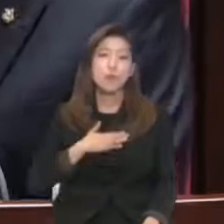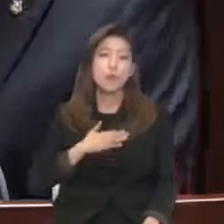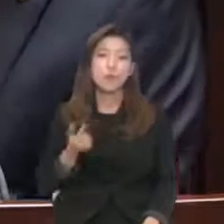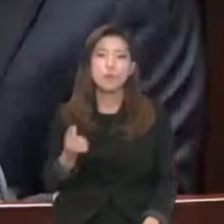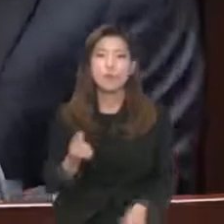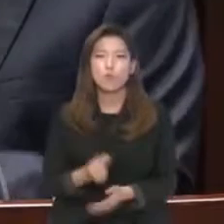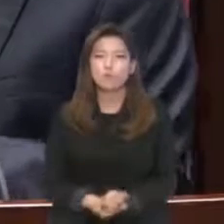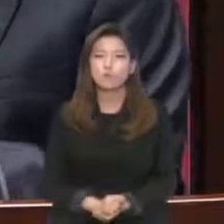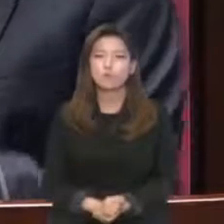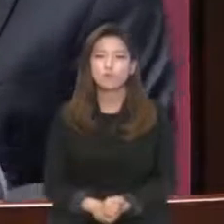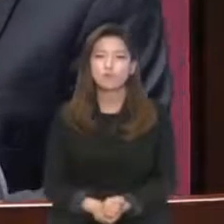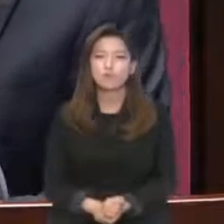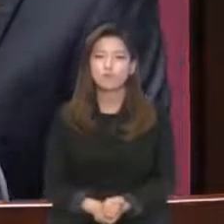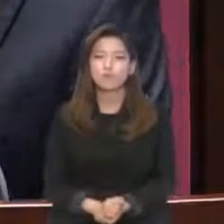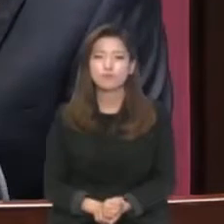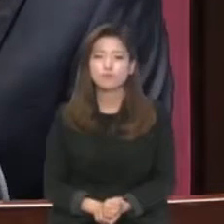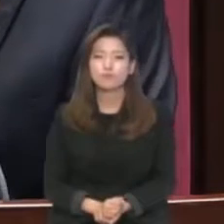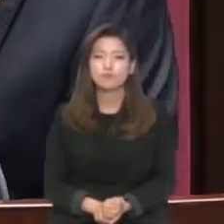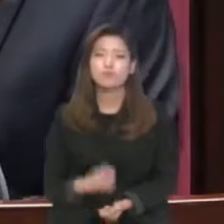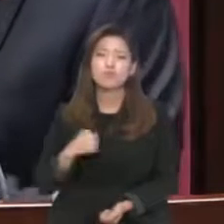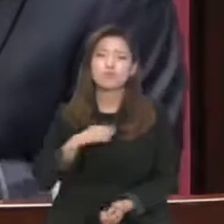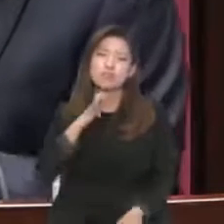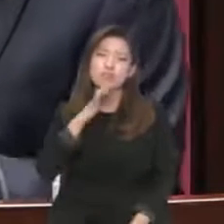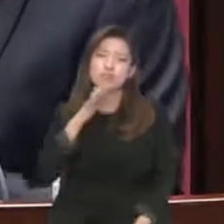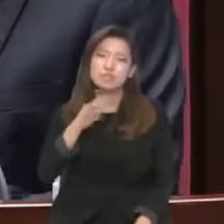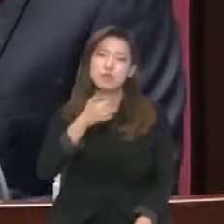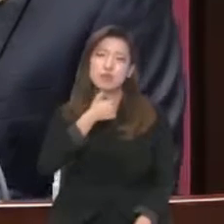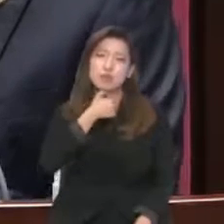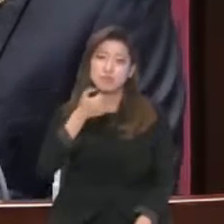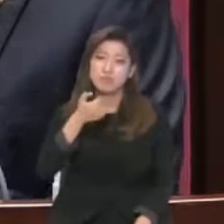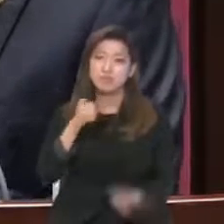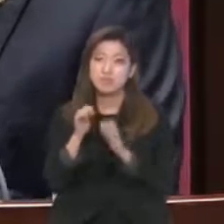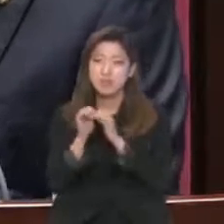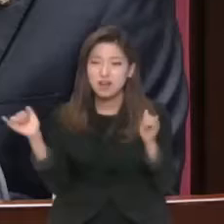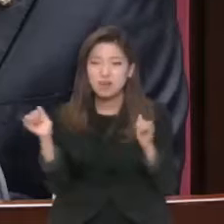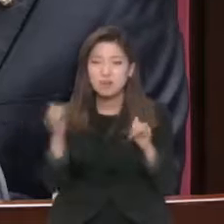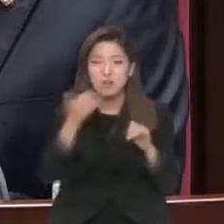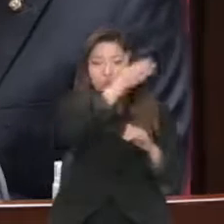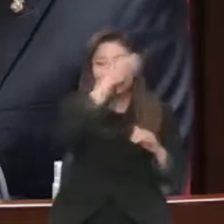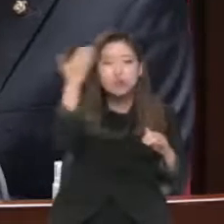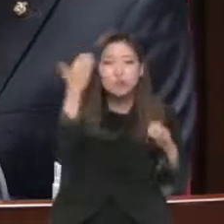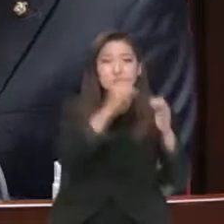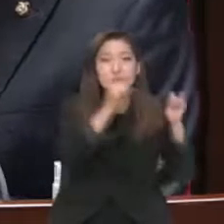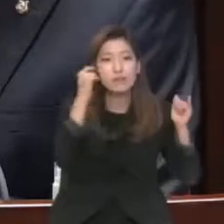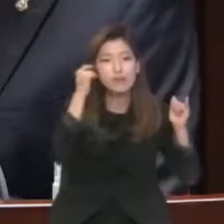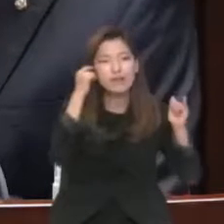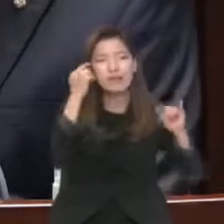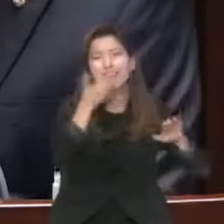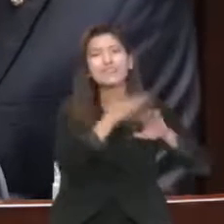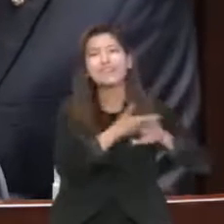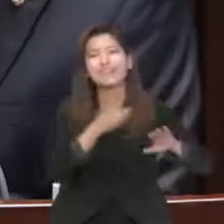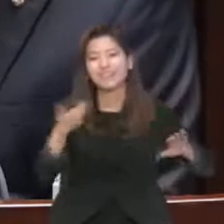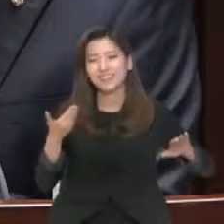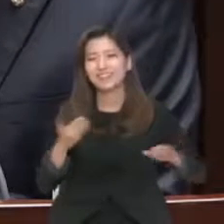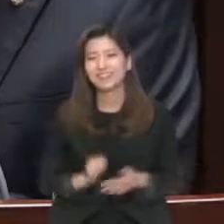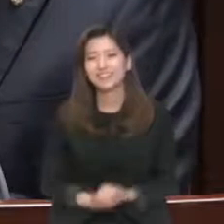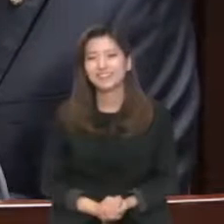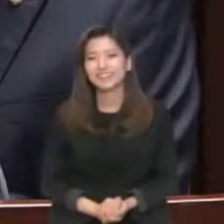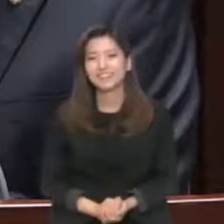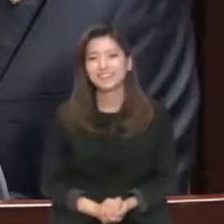있습니다만 같은 기성세대로서 우리 젊은이들이 갖고 있는 생각이 다르다는 걸 인정해야 될 것 같습니다. 쉽게